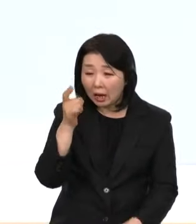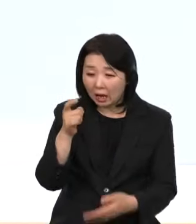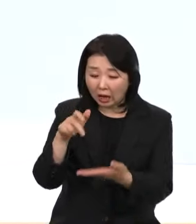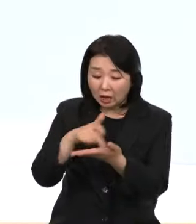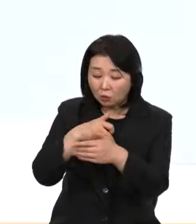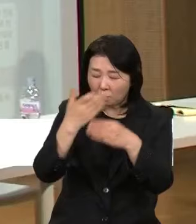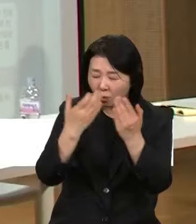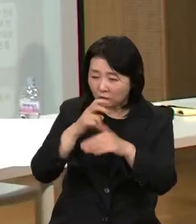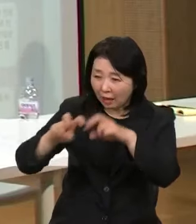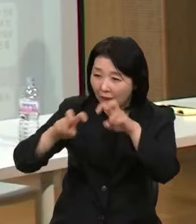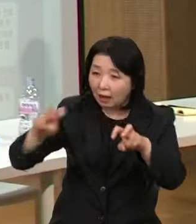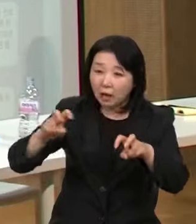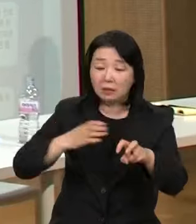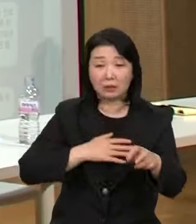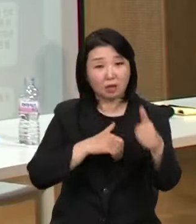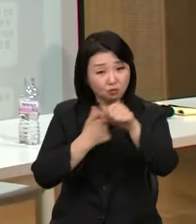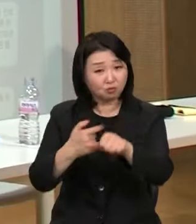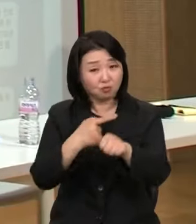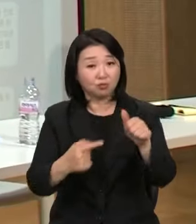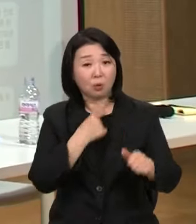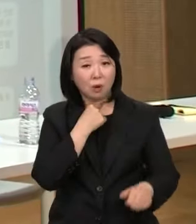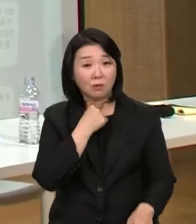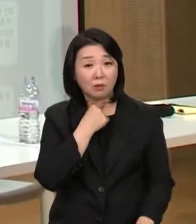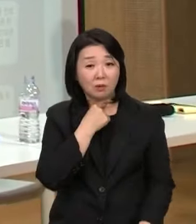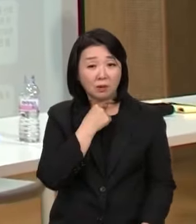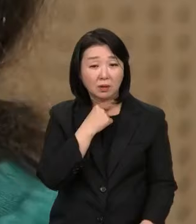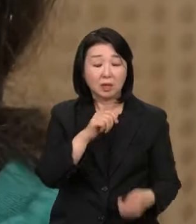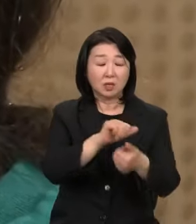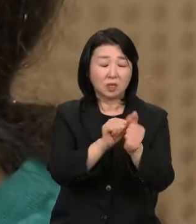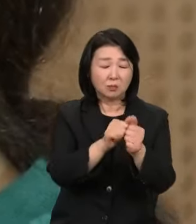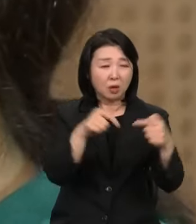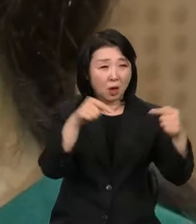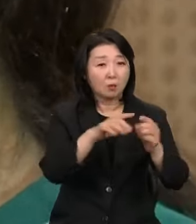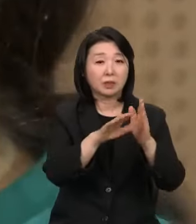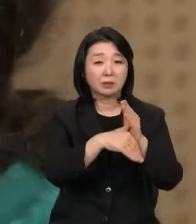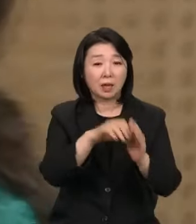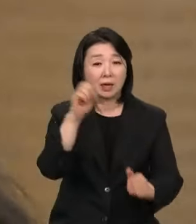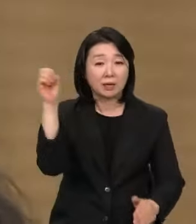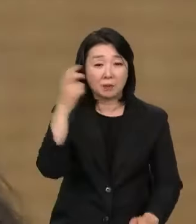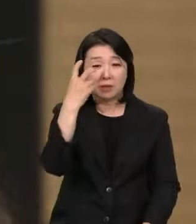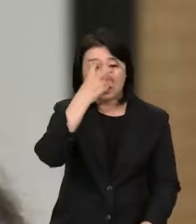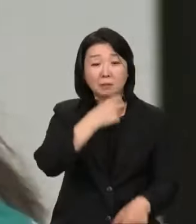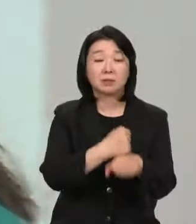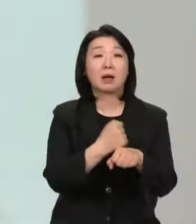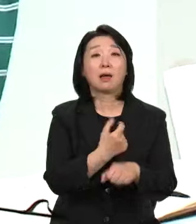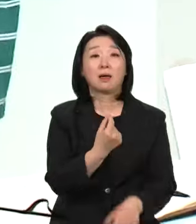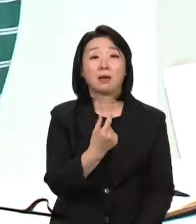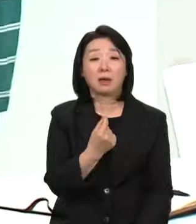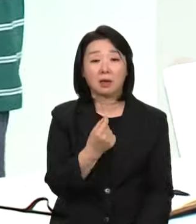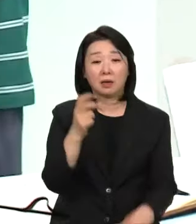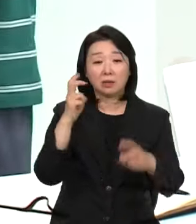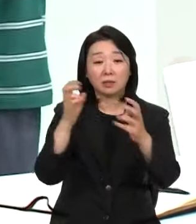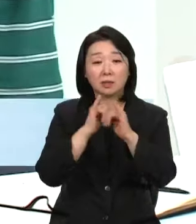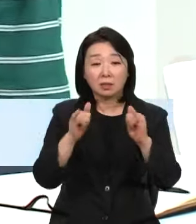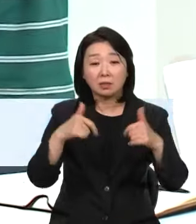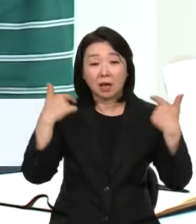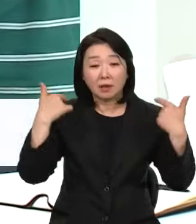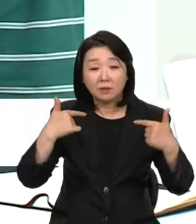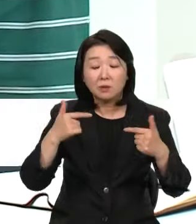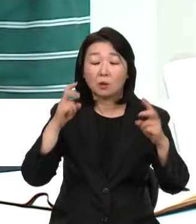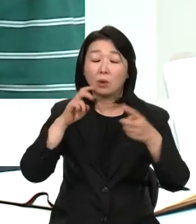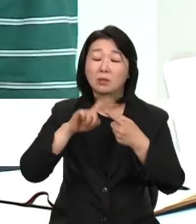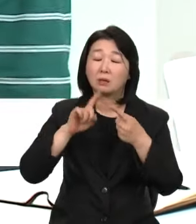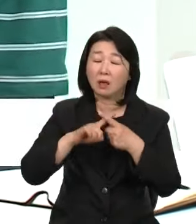저를 죽이려고. 민 대표는 하이브와 지분 협상을 벌이던 와중에 갑자기 감사가 들어왔다면서 직장인들이 늘상 하는 회사에